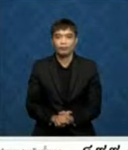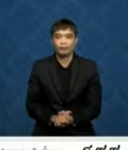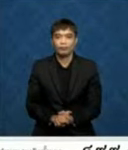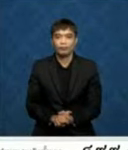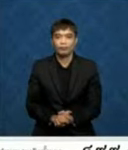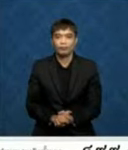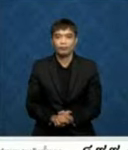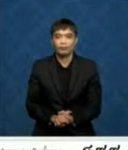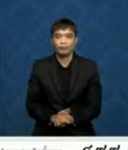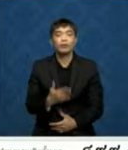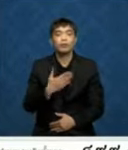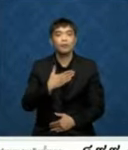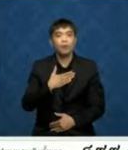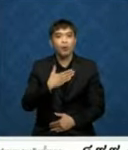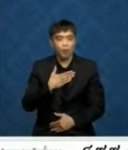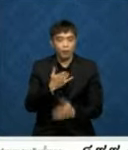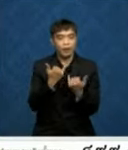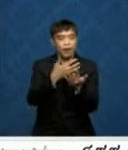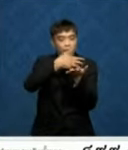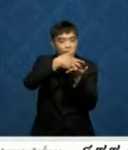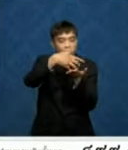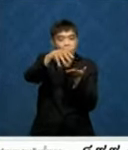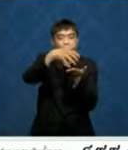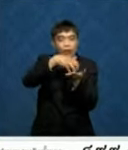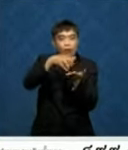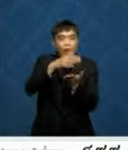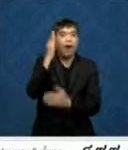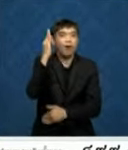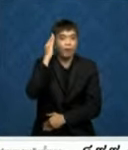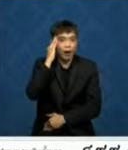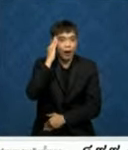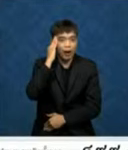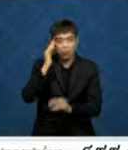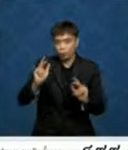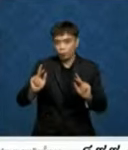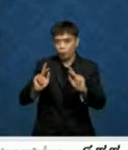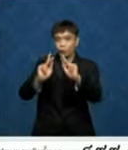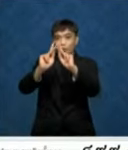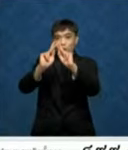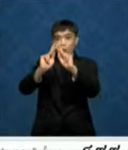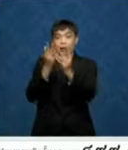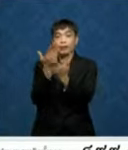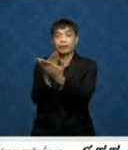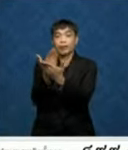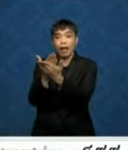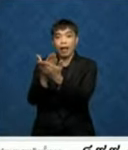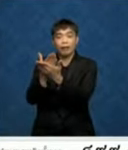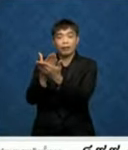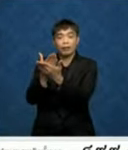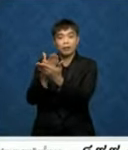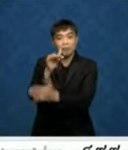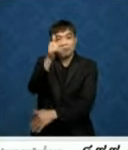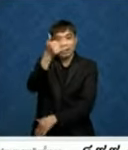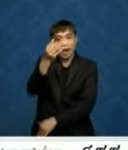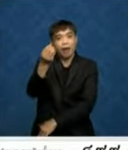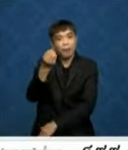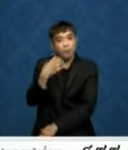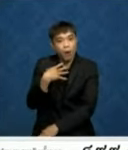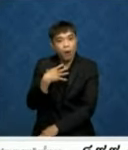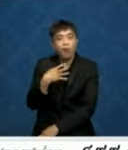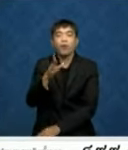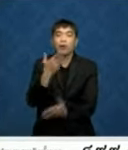านประธานครับพอผมเนี่ยได้พูดมาจนถึงตรงนี้ใช่ไหมครับกระทรวงการคลังเนี่ยก็อาจจะยกอ้างเหตุผลขึ้นมาได้นะครับว่าถึงแม้การแจกเงินเนี่ยจ